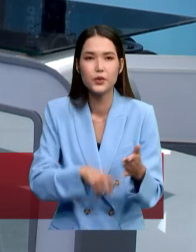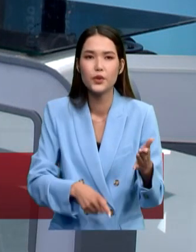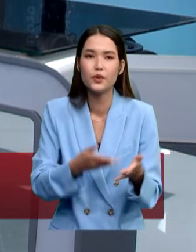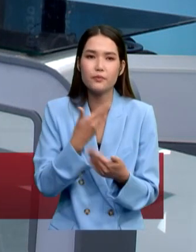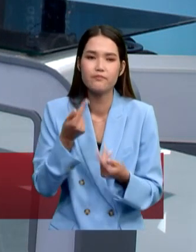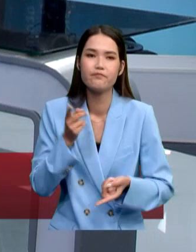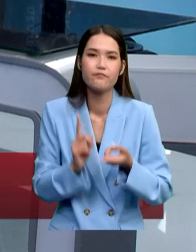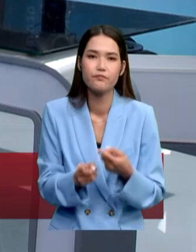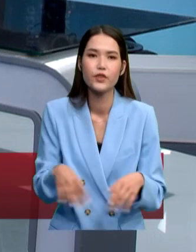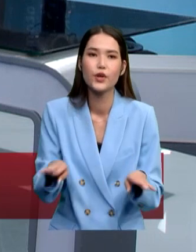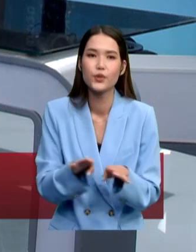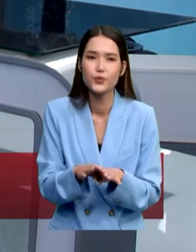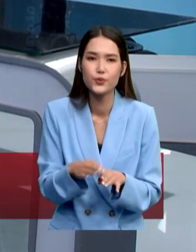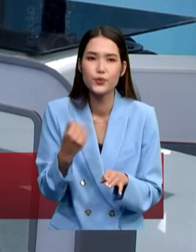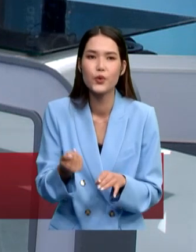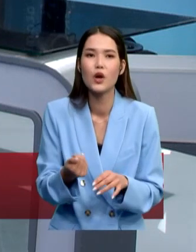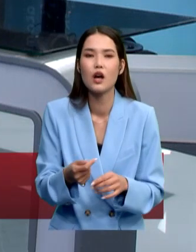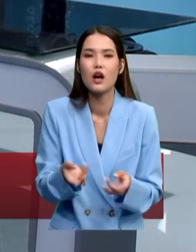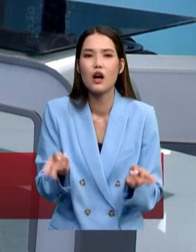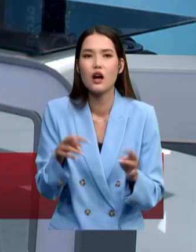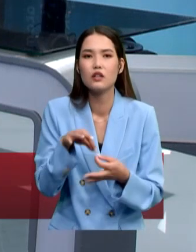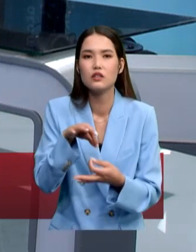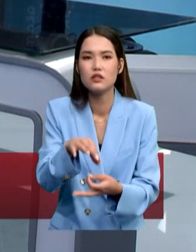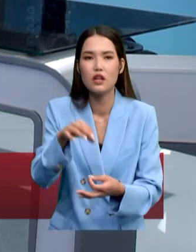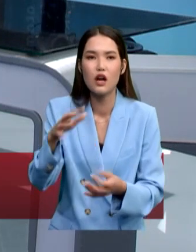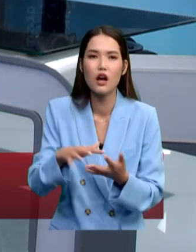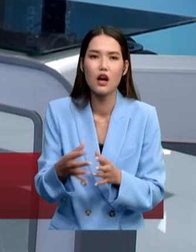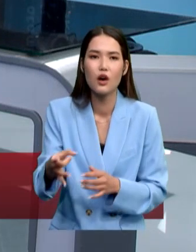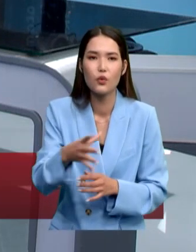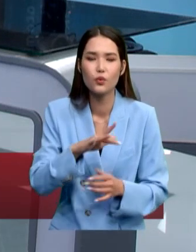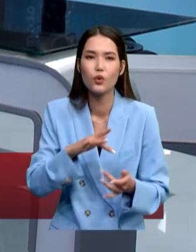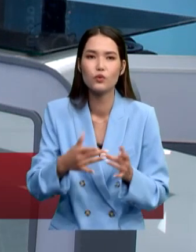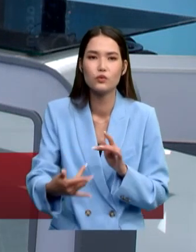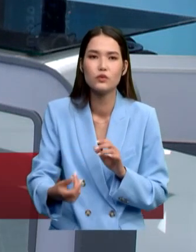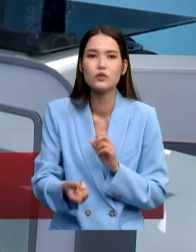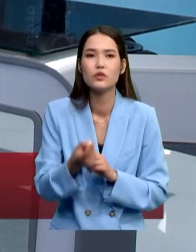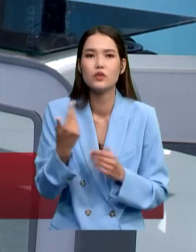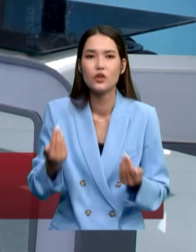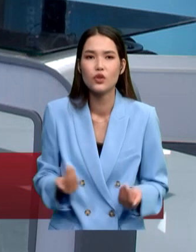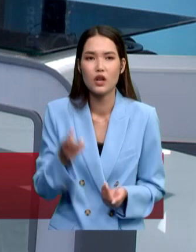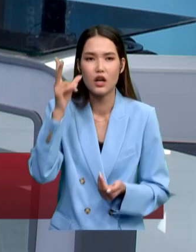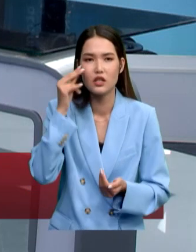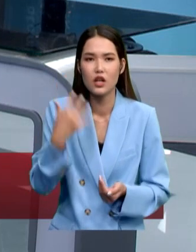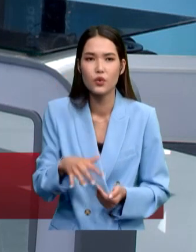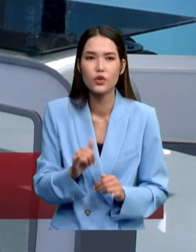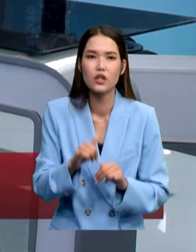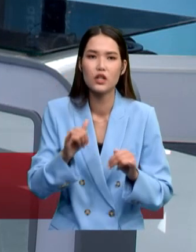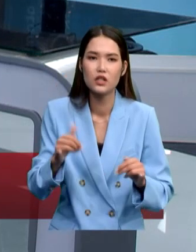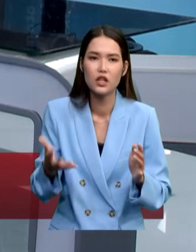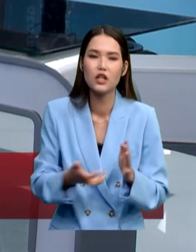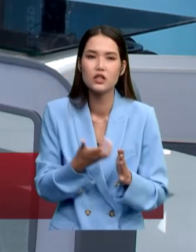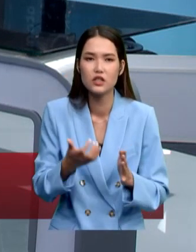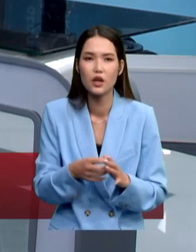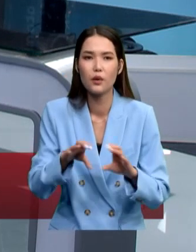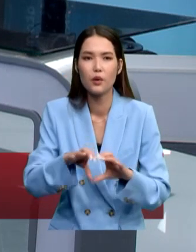шындық осы. Өркениеттен тыс қалған елді мекенде бірде бір әлеуметтік нысан жоқ. Тұрғындар саны 50-ге жетпейтіндіктен құбыр